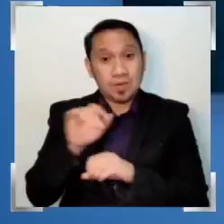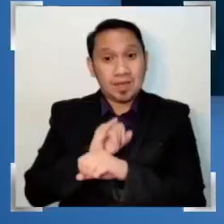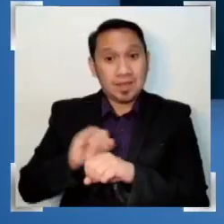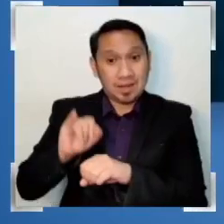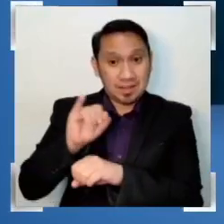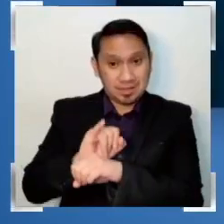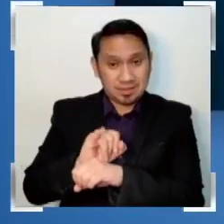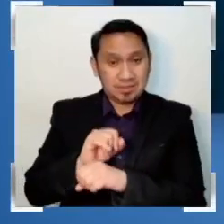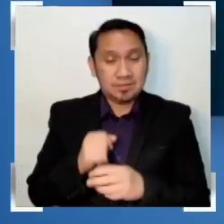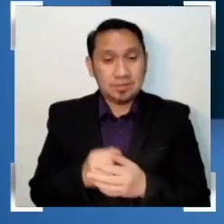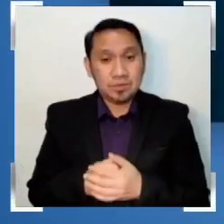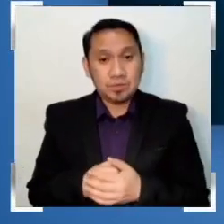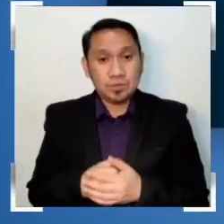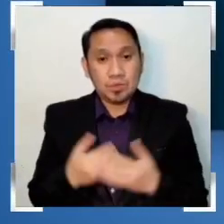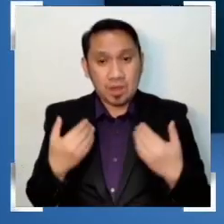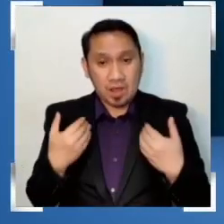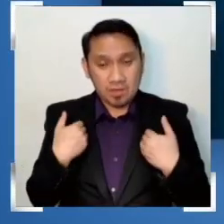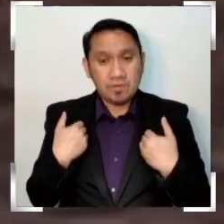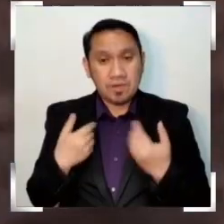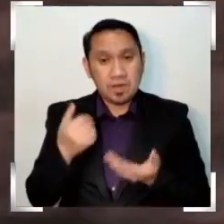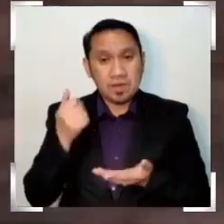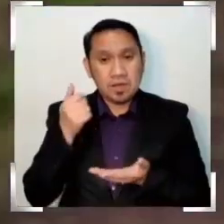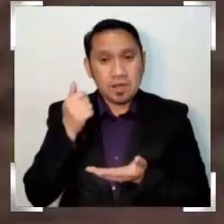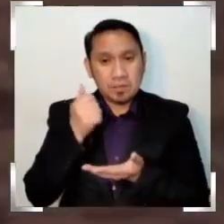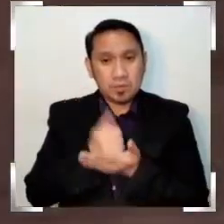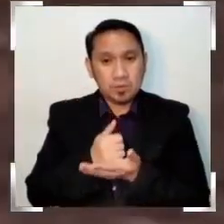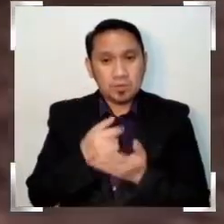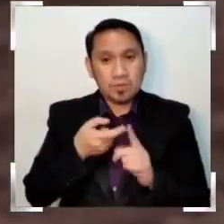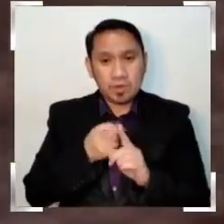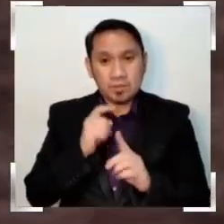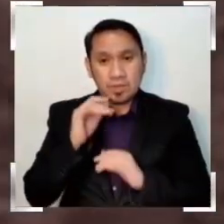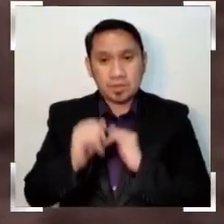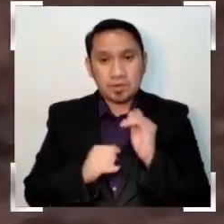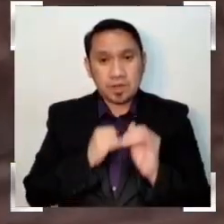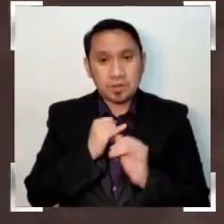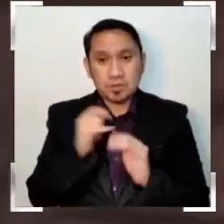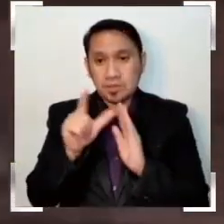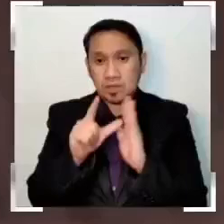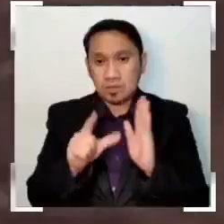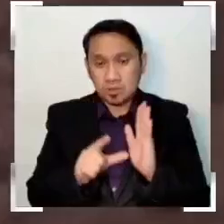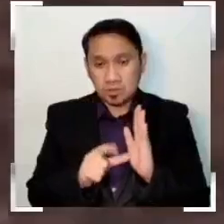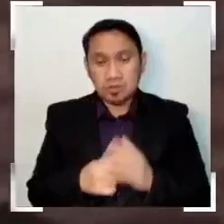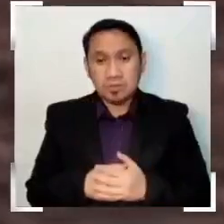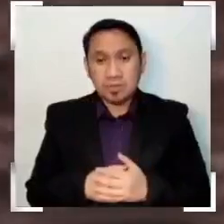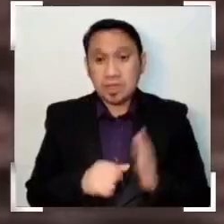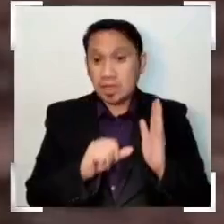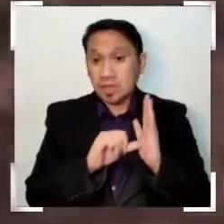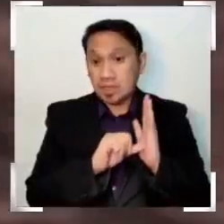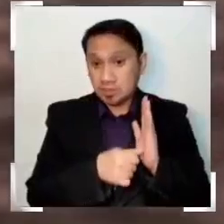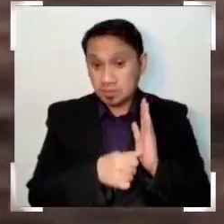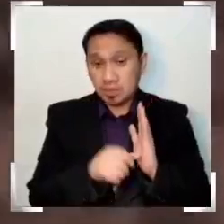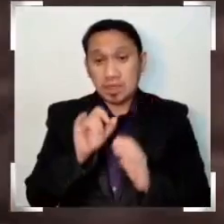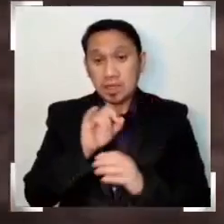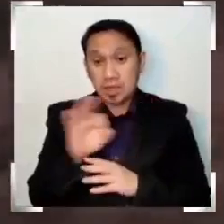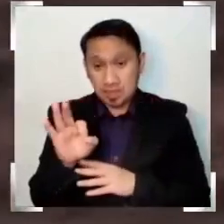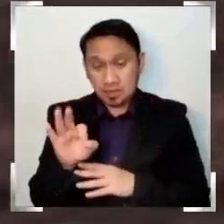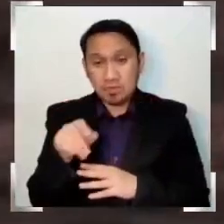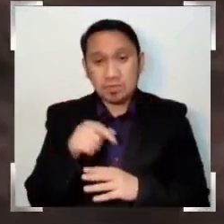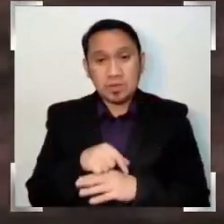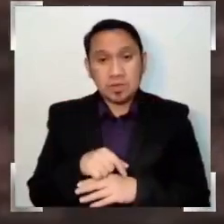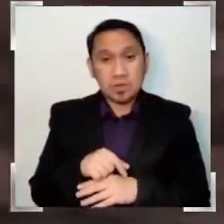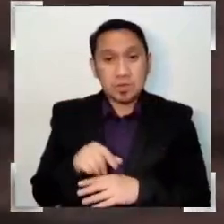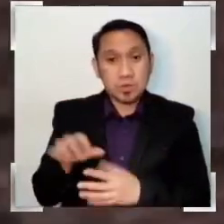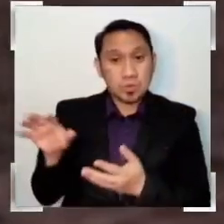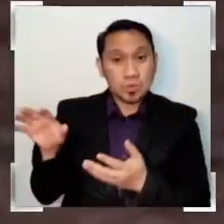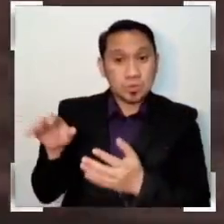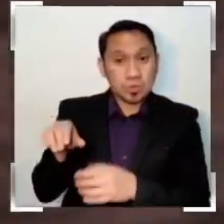arbitral ruling na nasa ating EEZ. Muli raw iginiit ni Austin na kung atakihin man ang mga sundalo at Coast Guard natin